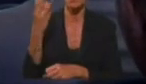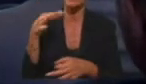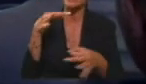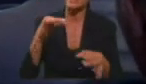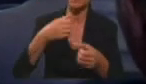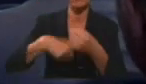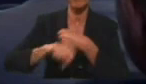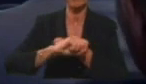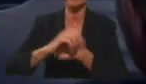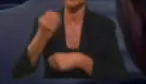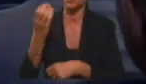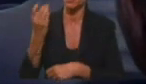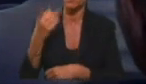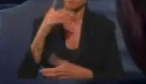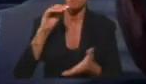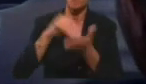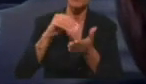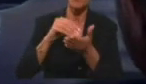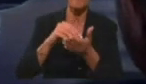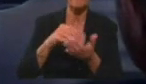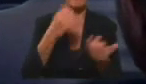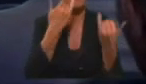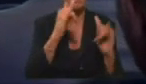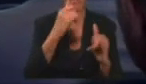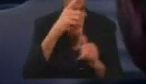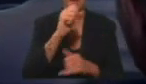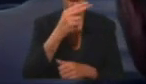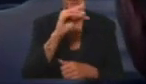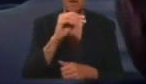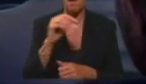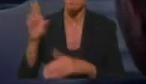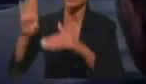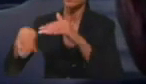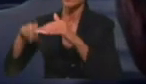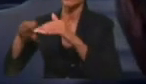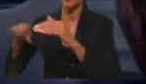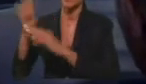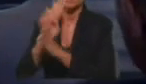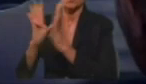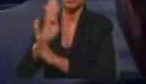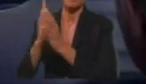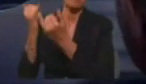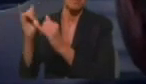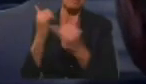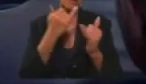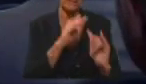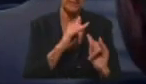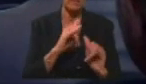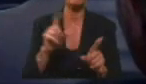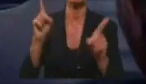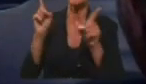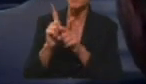no natomiast tutaj to zapotrzebowanie na dane jest inne niż w przypadku zwykłych pasażerów, tak, natomiast też się